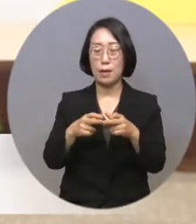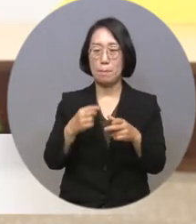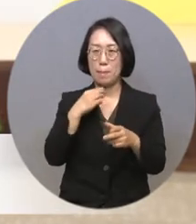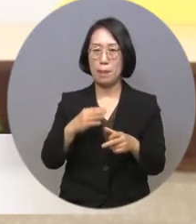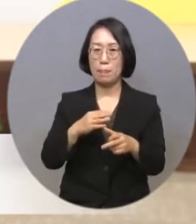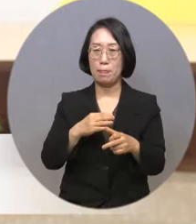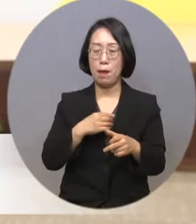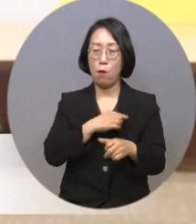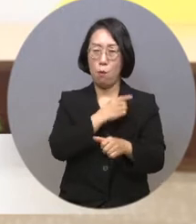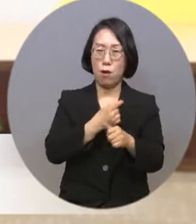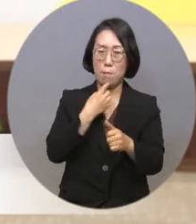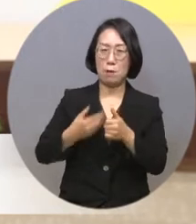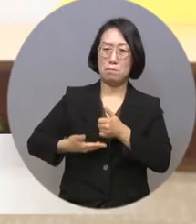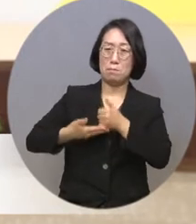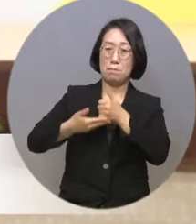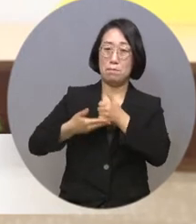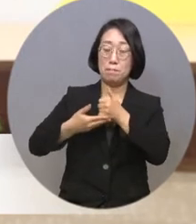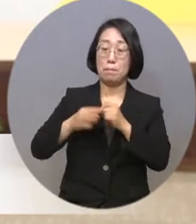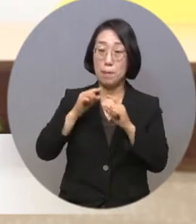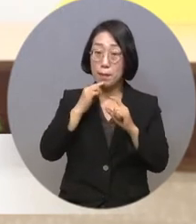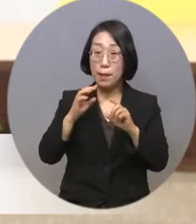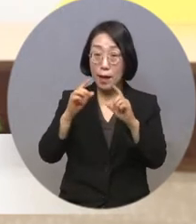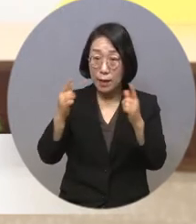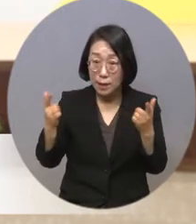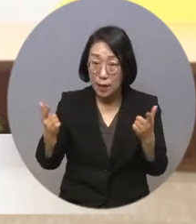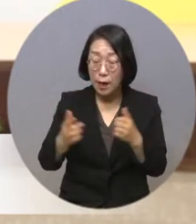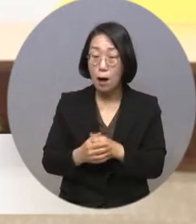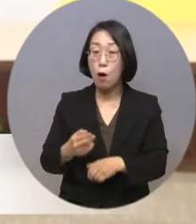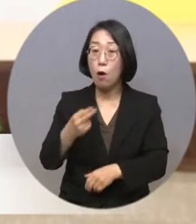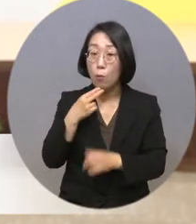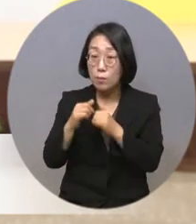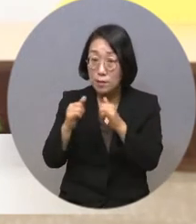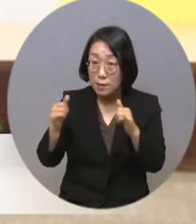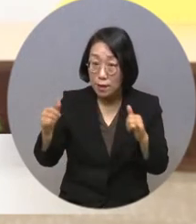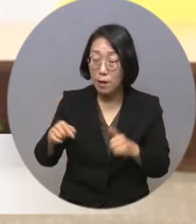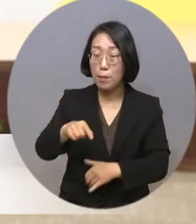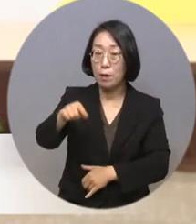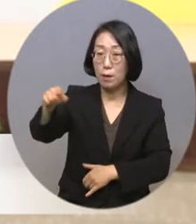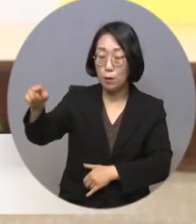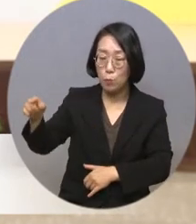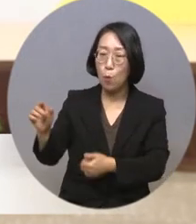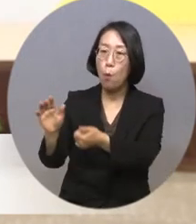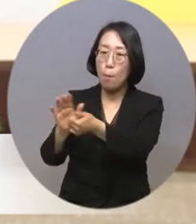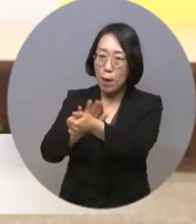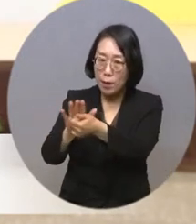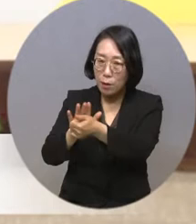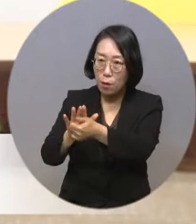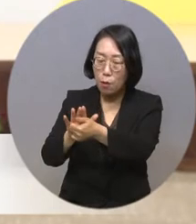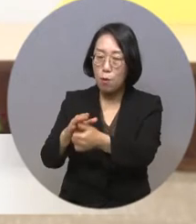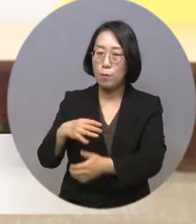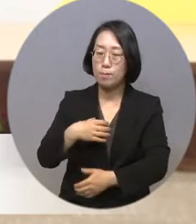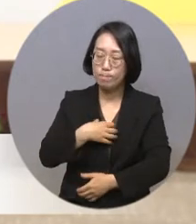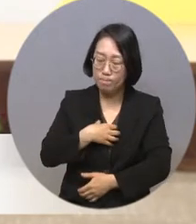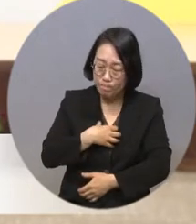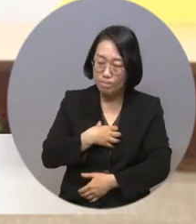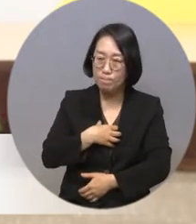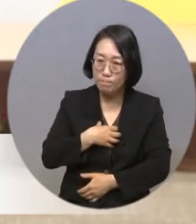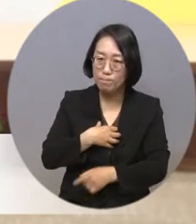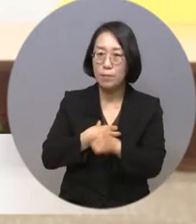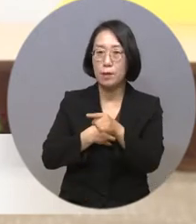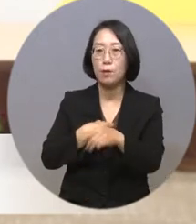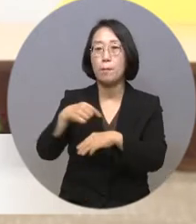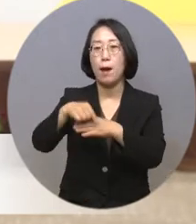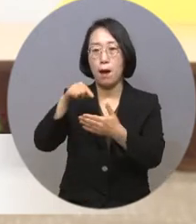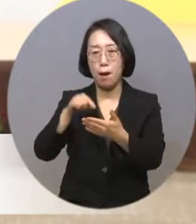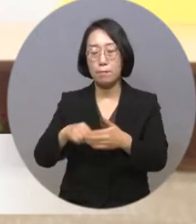걸리 뿐만이 아니라 비 장애인들은 배 배려와 그분들을 위하는 마음도 이제는 가져야